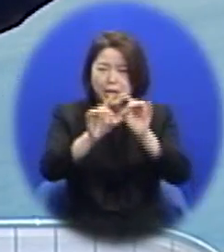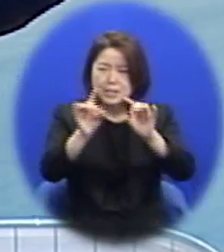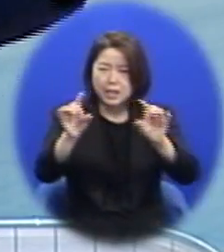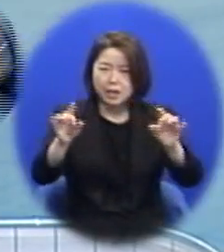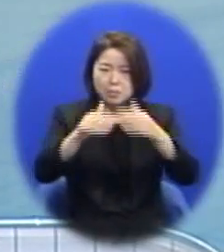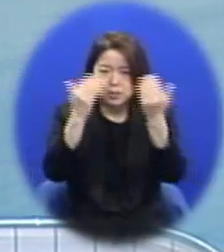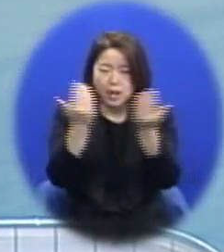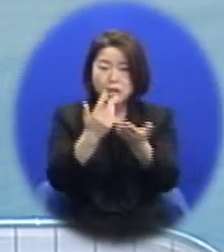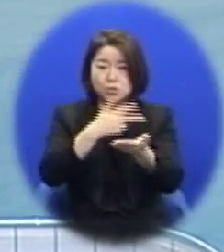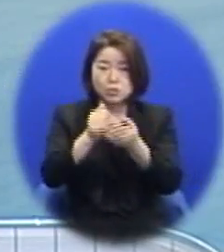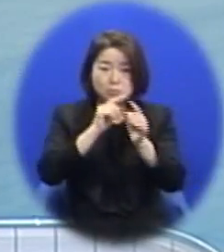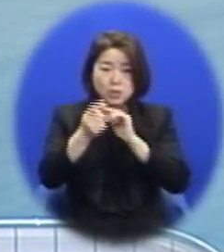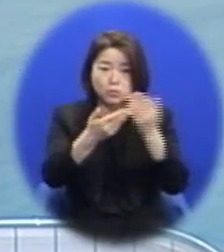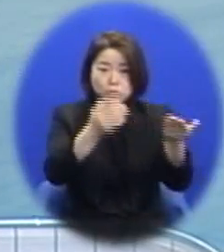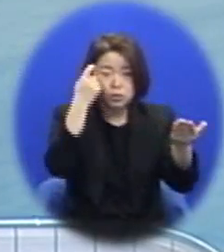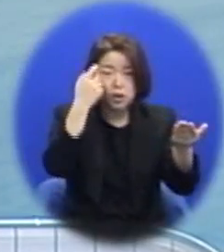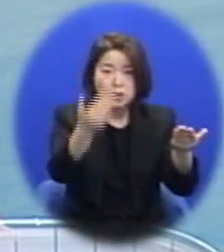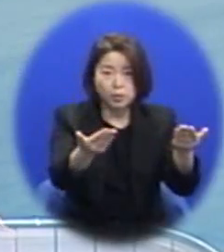다 말씀하실까요?